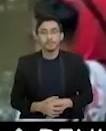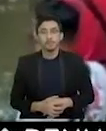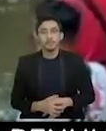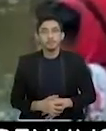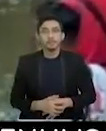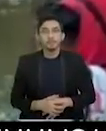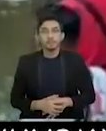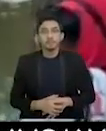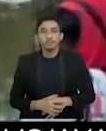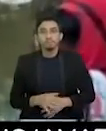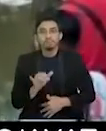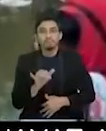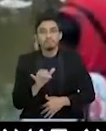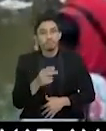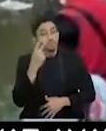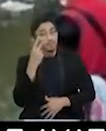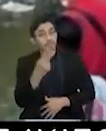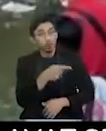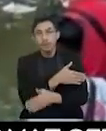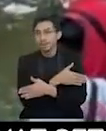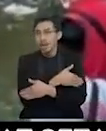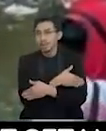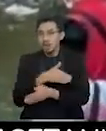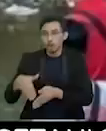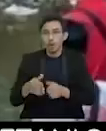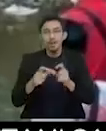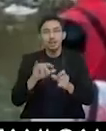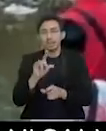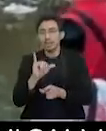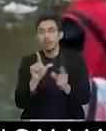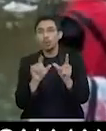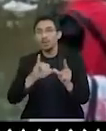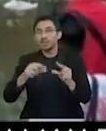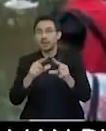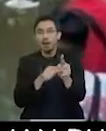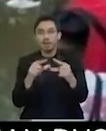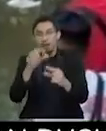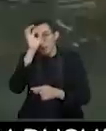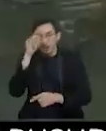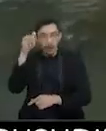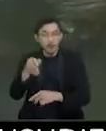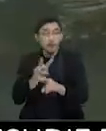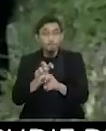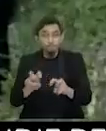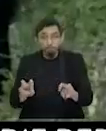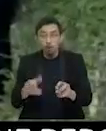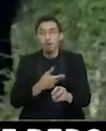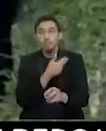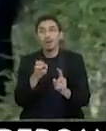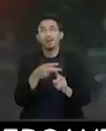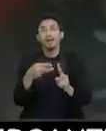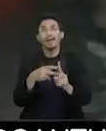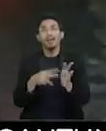Teka-teki penemuan jenazah pria lansia di Sungai Jalan Sriwijaya, Semarang, Jawa Tengah diungkap polisi. Korban adalah Hendro Margono Raharjo, warga